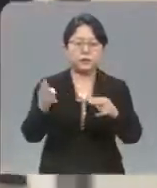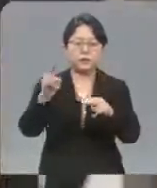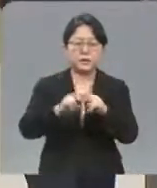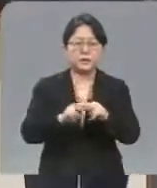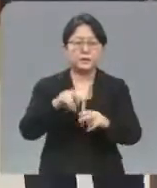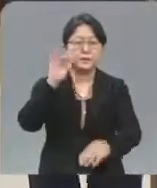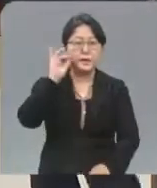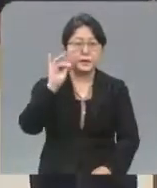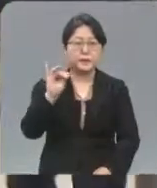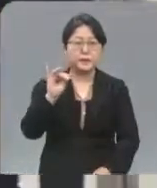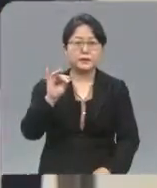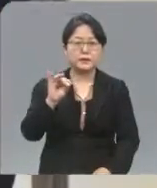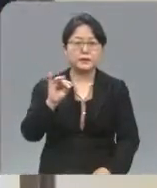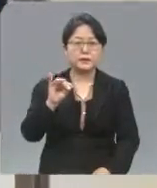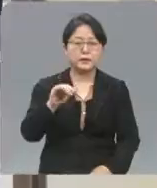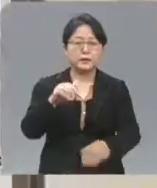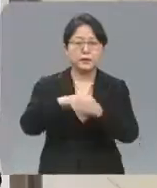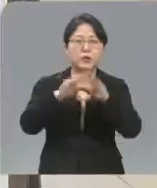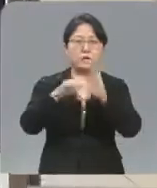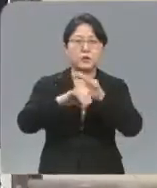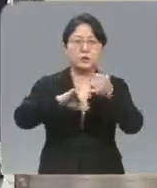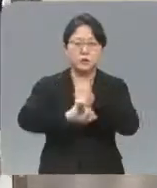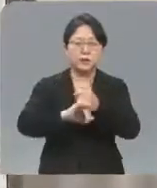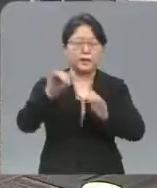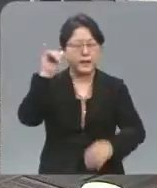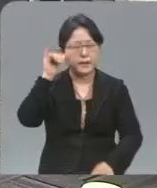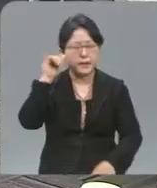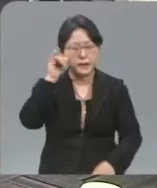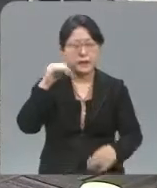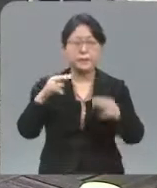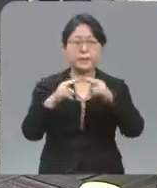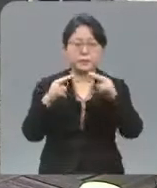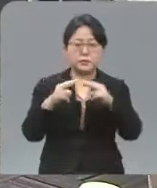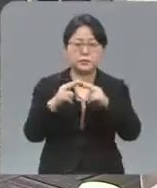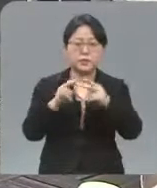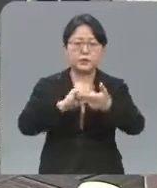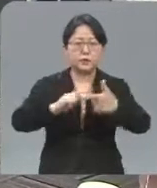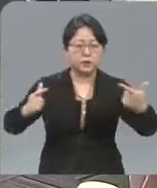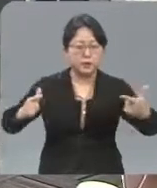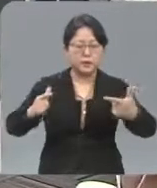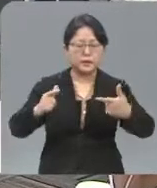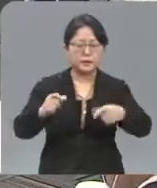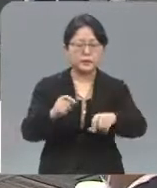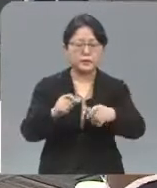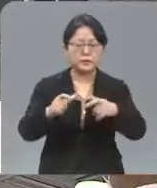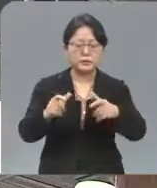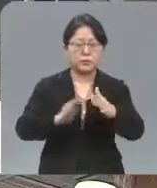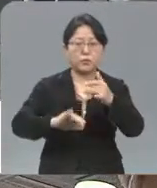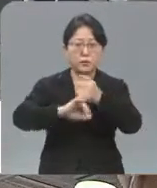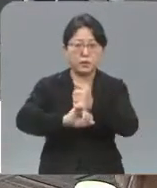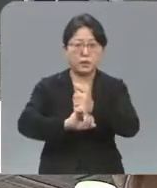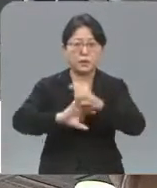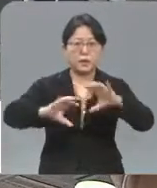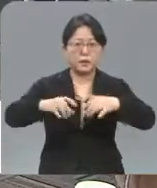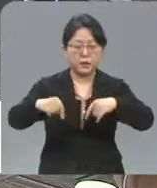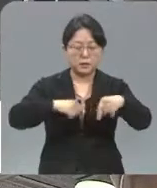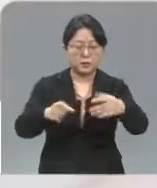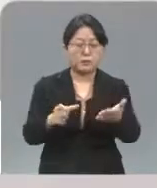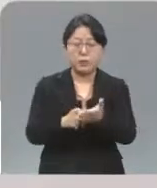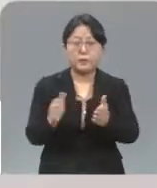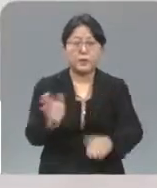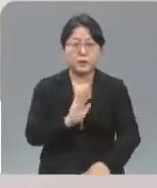지 100일, 선거 때 약속한 AI와 반도체 등 각종 지역 공약은 국정과제 명시하지